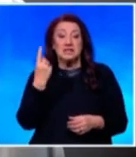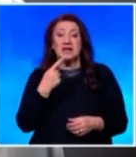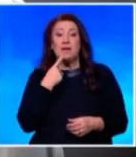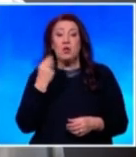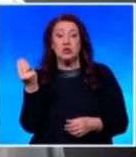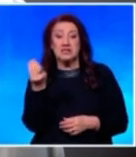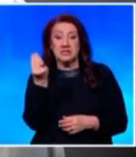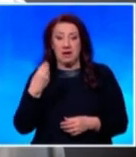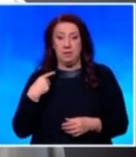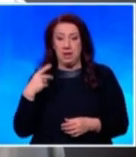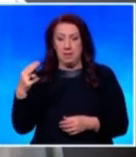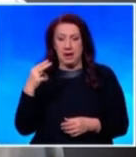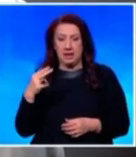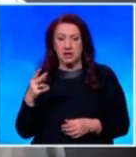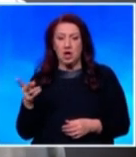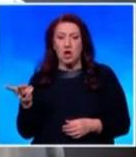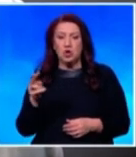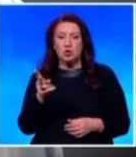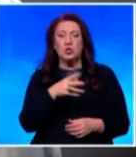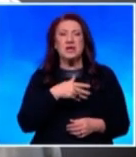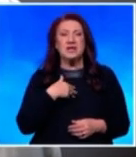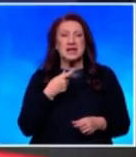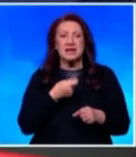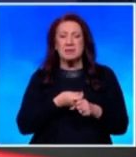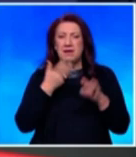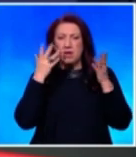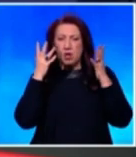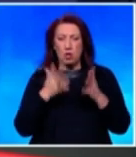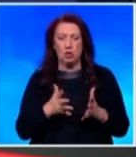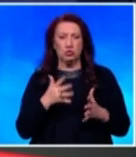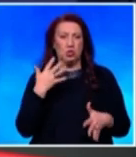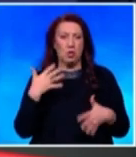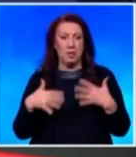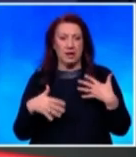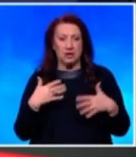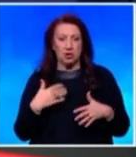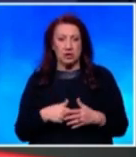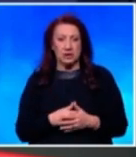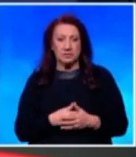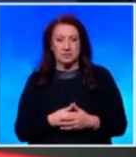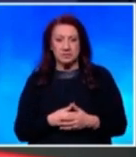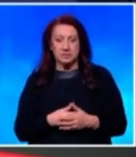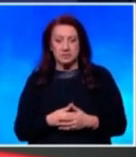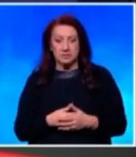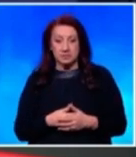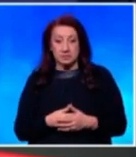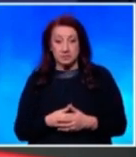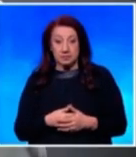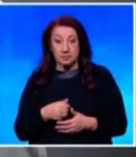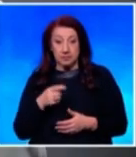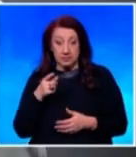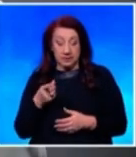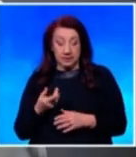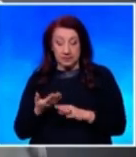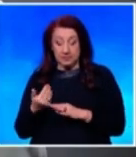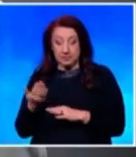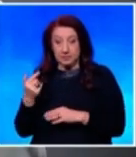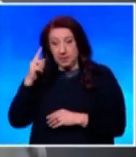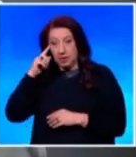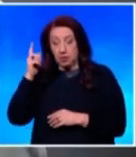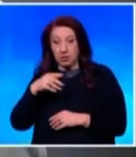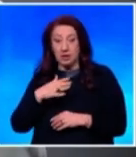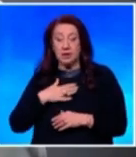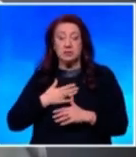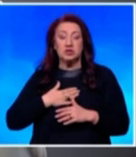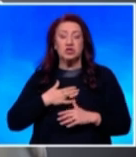искат да и се стане нещо лошо на македония а ти от няколко дни имаш и денонощна полицейска охрана нали